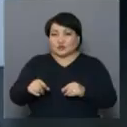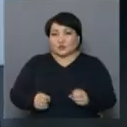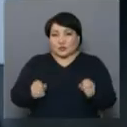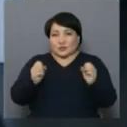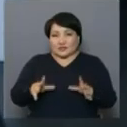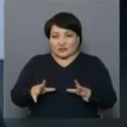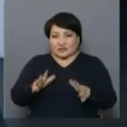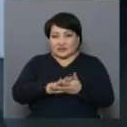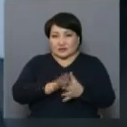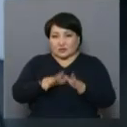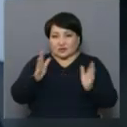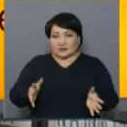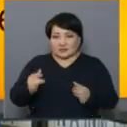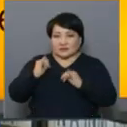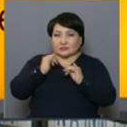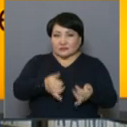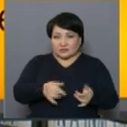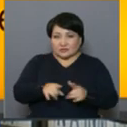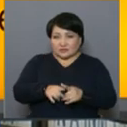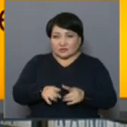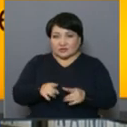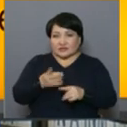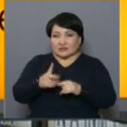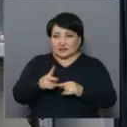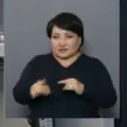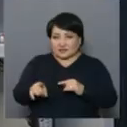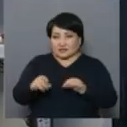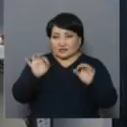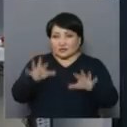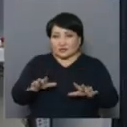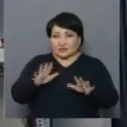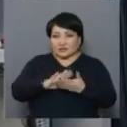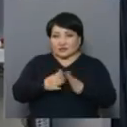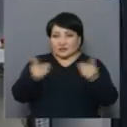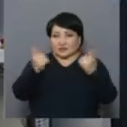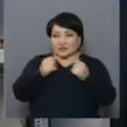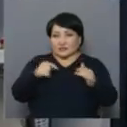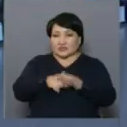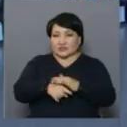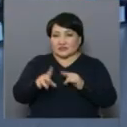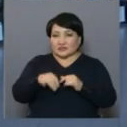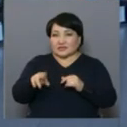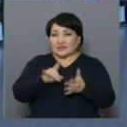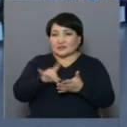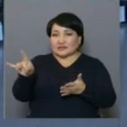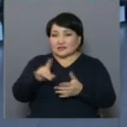салған. Соның кесірінен төтенше жағдай жарияланып, ішкі және халықаралық рейстер терминалдарындағы жолаушылар мен